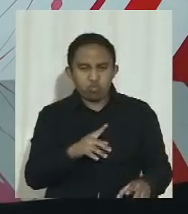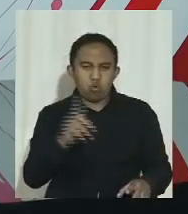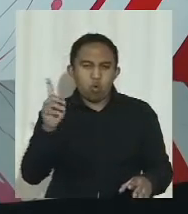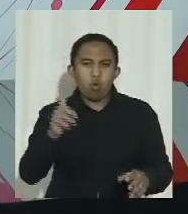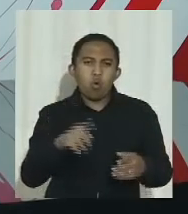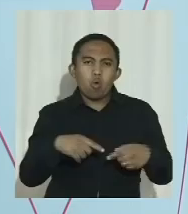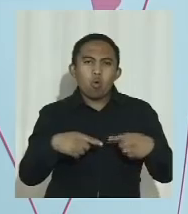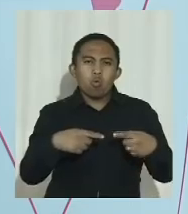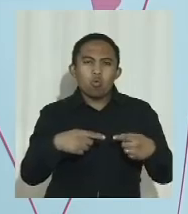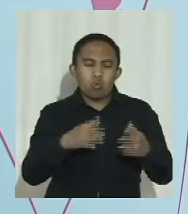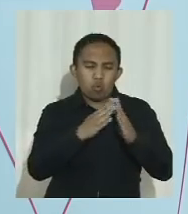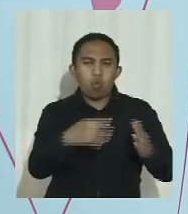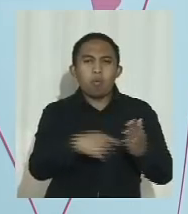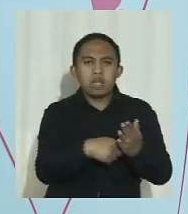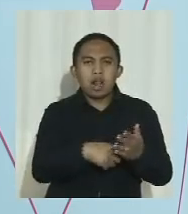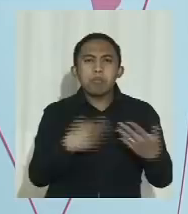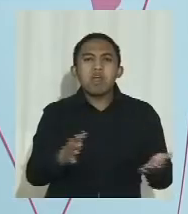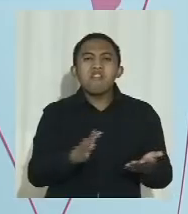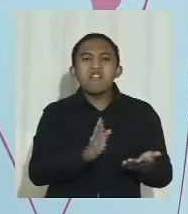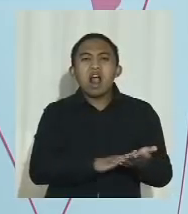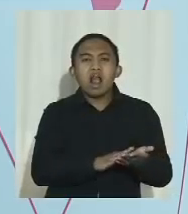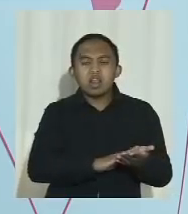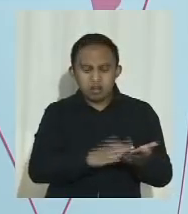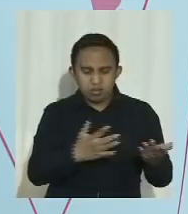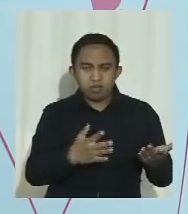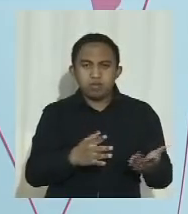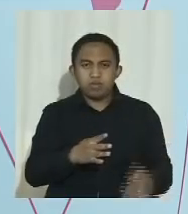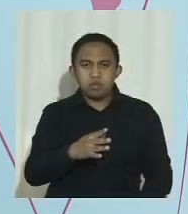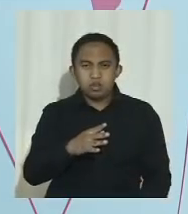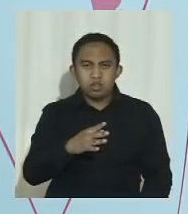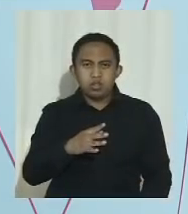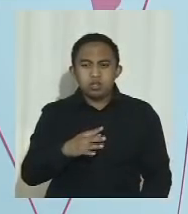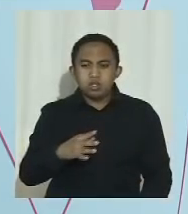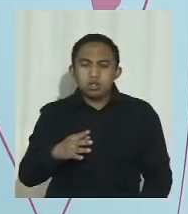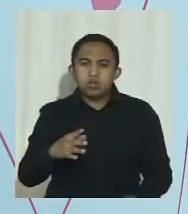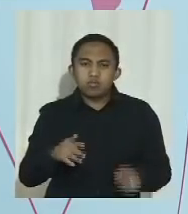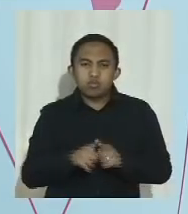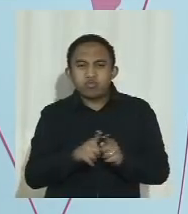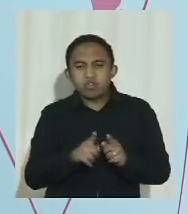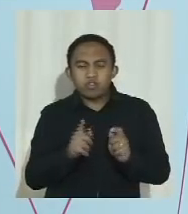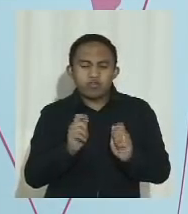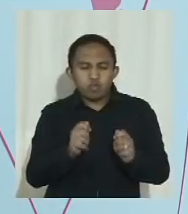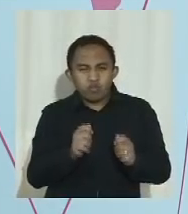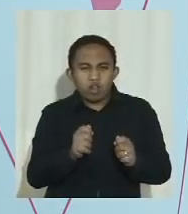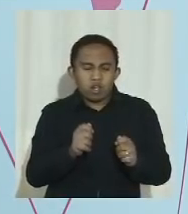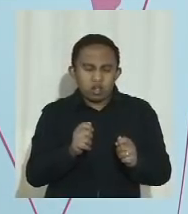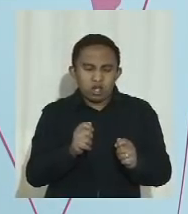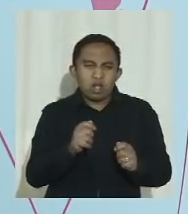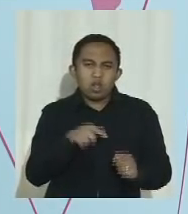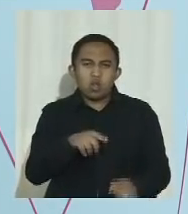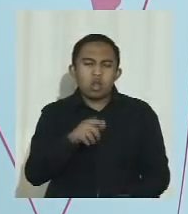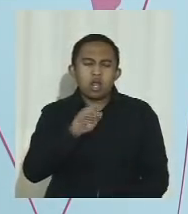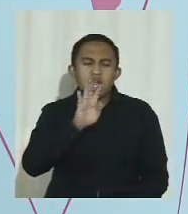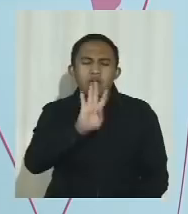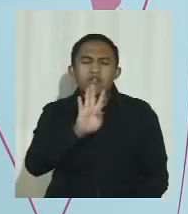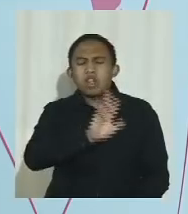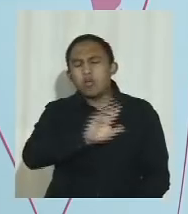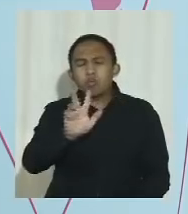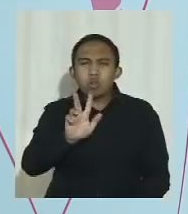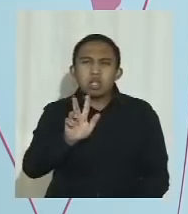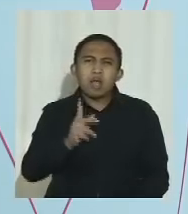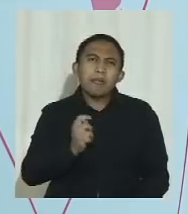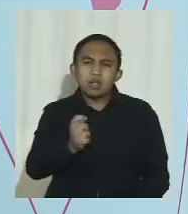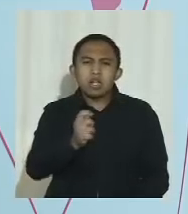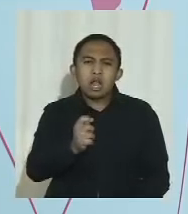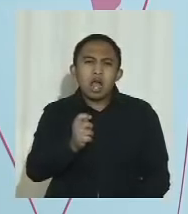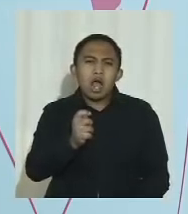avy amin'ireo fitaovana izay fampiasan'ny hôpitaly ka tsy ilaina intsony. Fitaovana mitety bidy efatra amby telopolo sy dimanjato